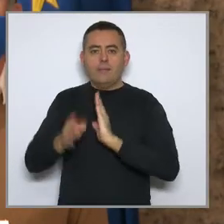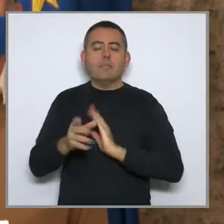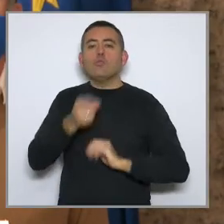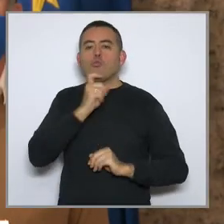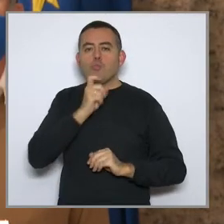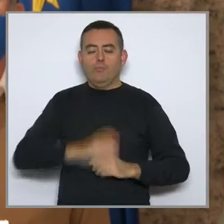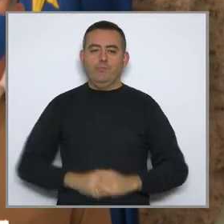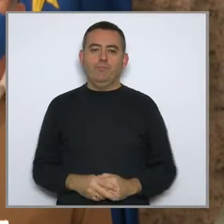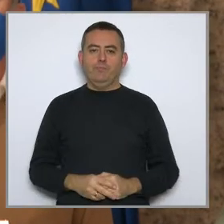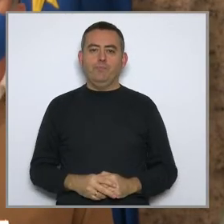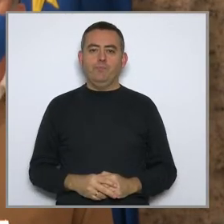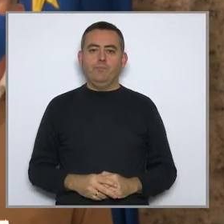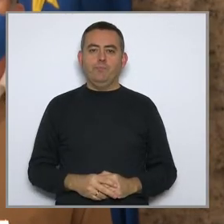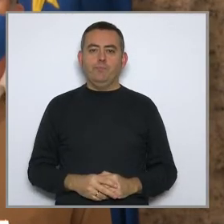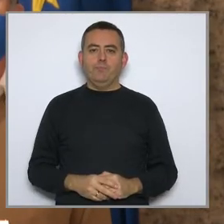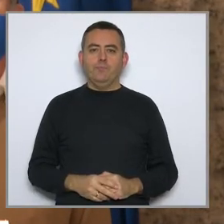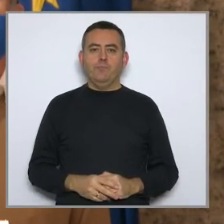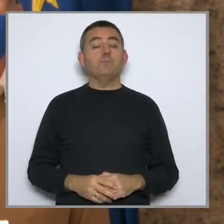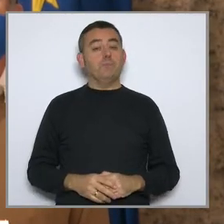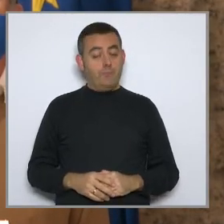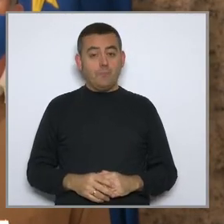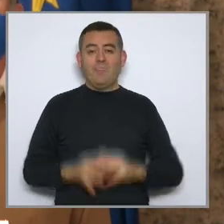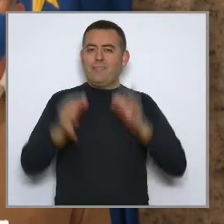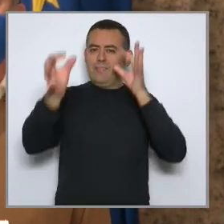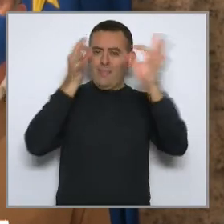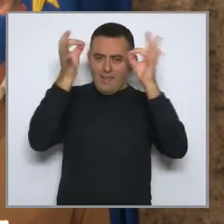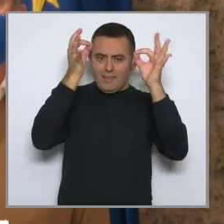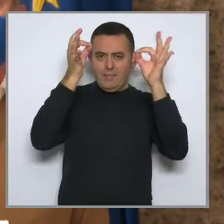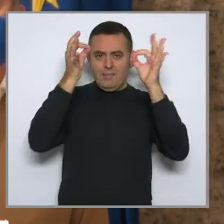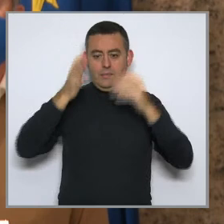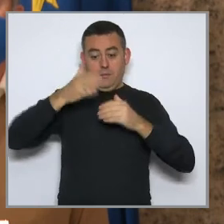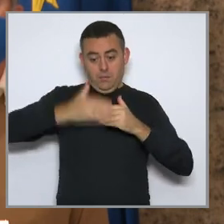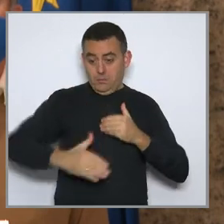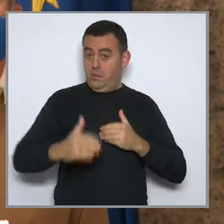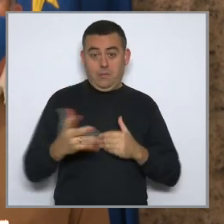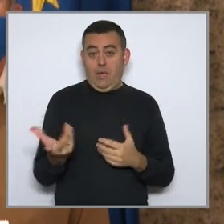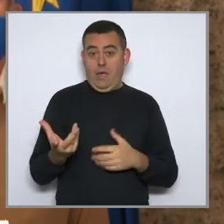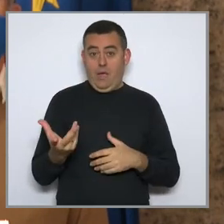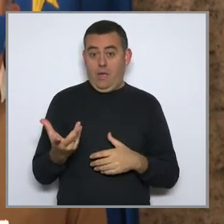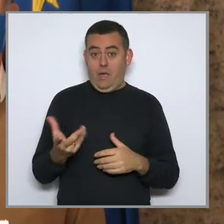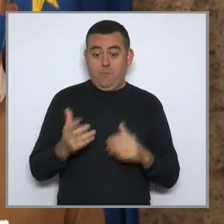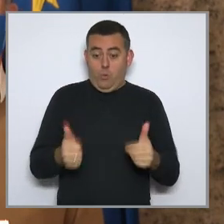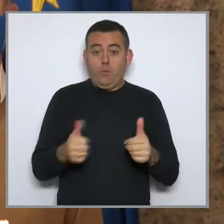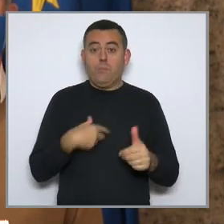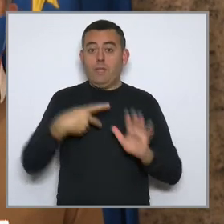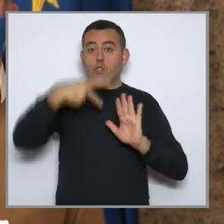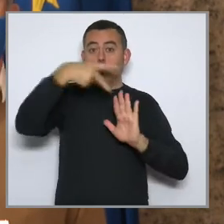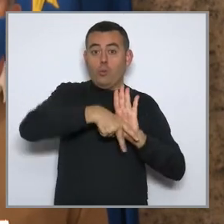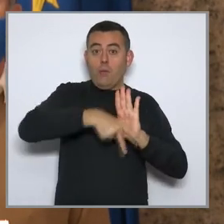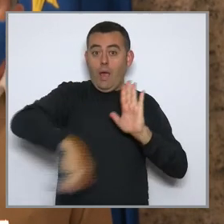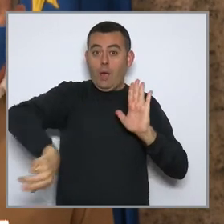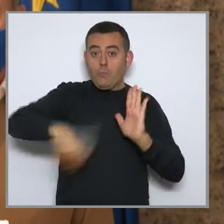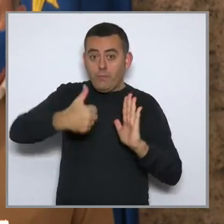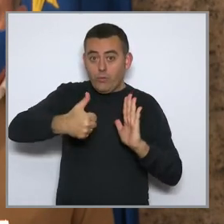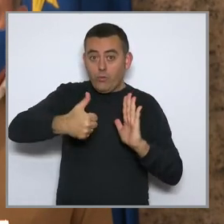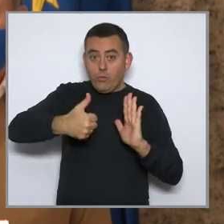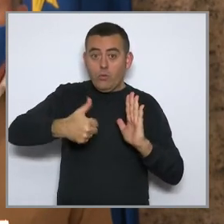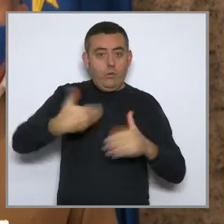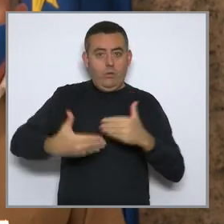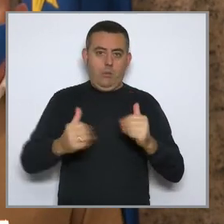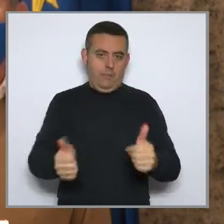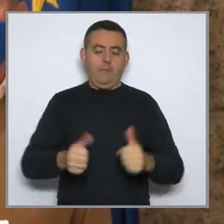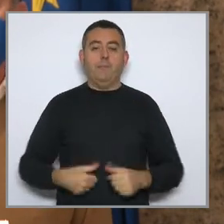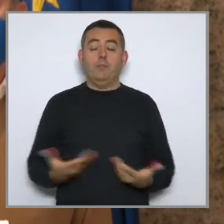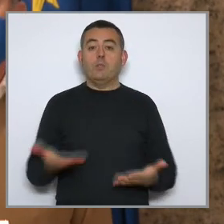Bé, la concreció se posarà en funcionament de caràcter immediat quan s'aprove la norma. El que hauran de justificar